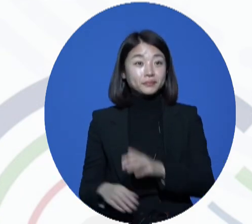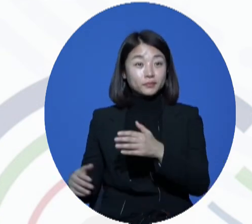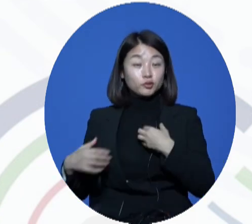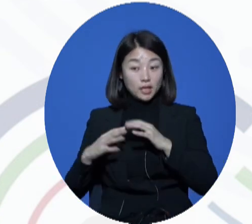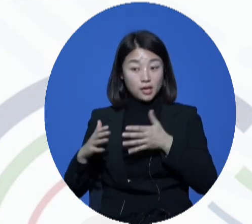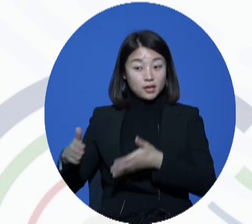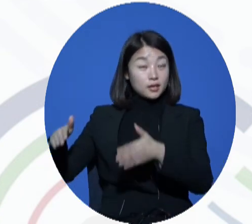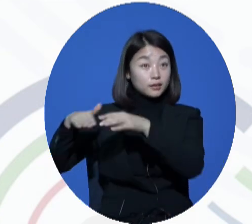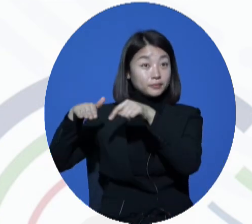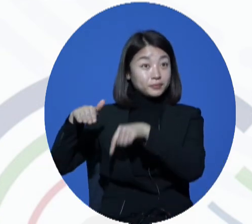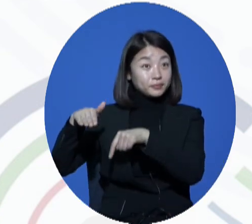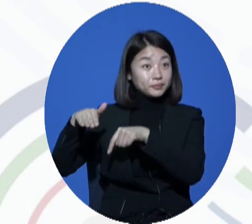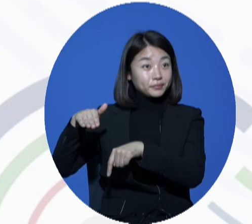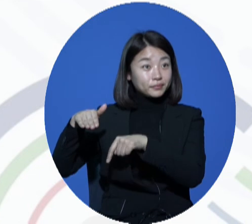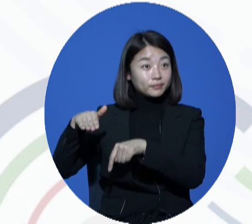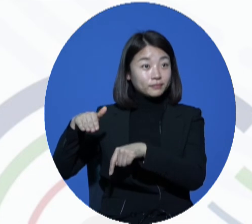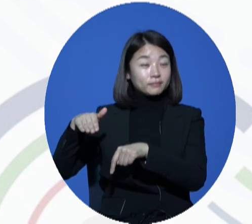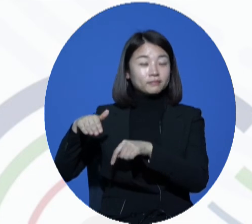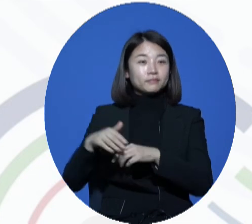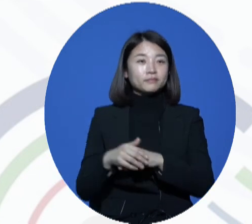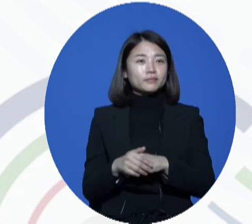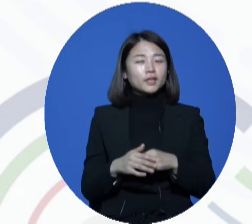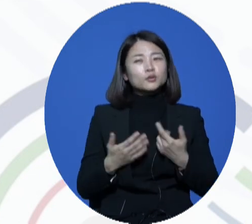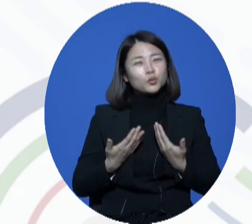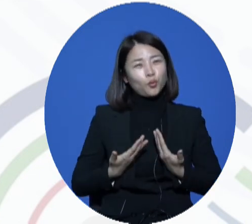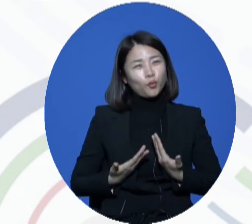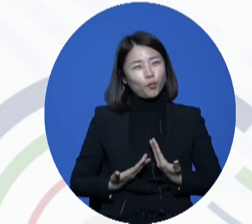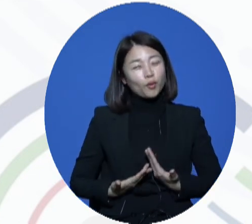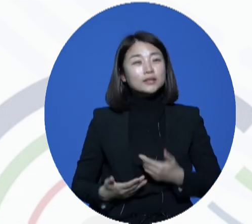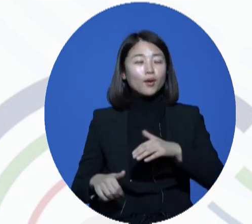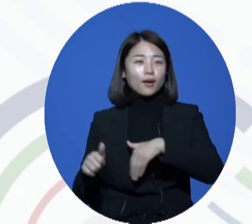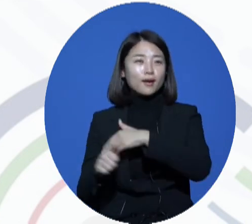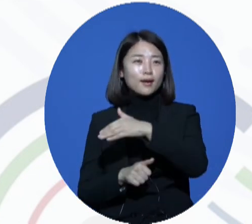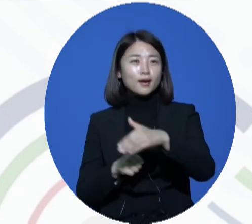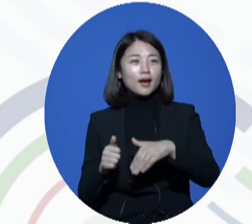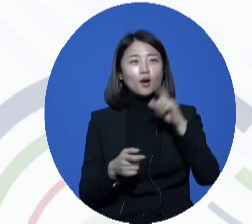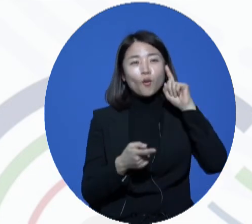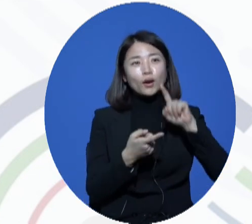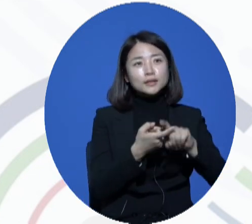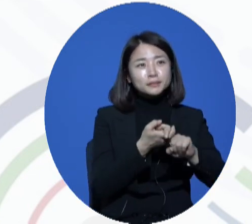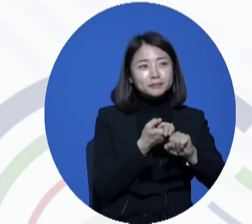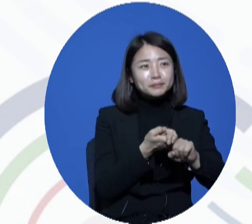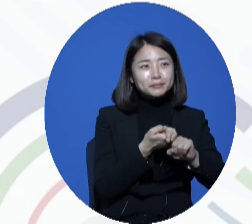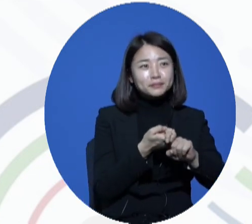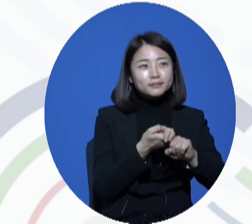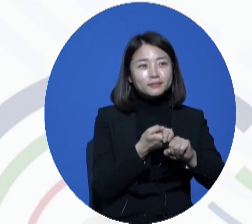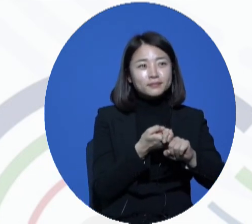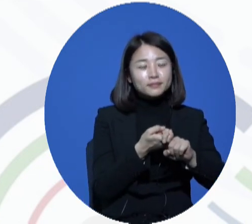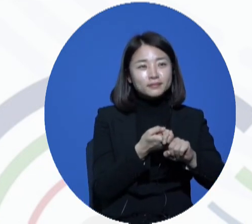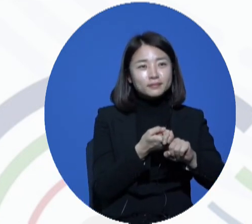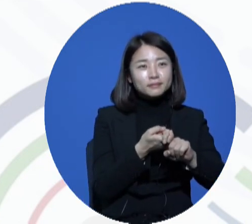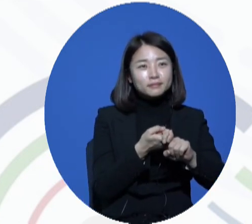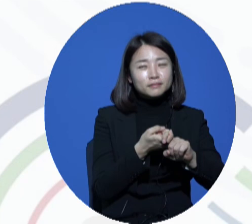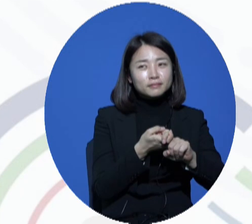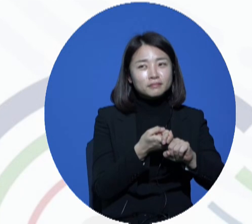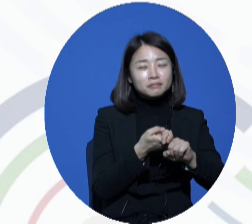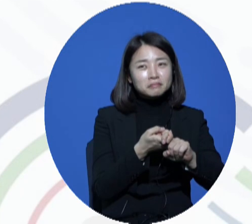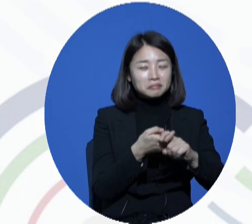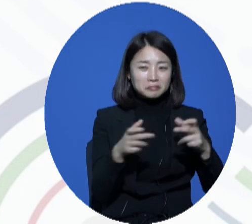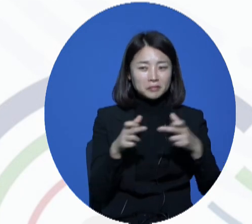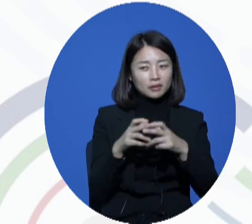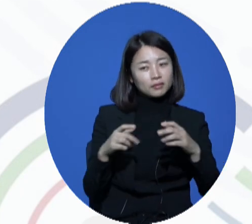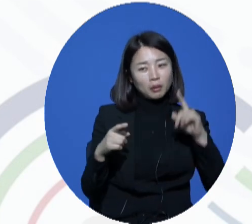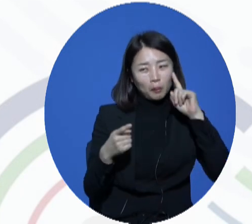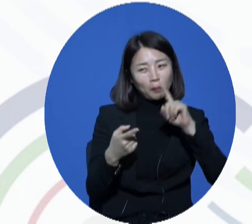핀란드에서는 우리가 좀 조용히 있는 편입니다. 또 관심도 또 아무래도 떨어지는 편입니다. 그렇기